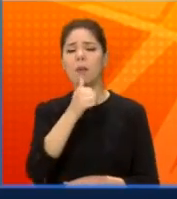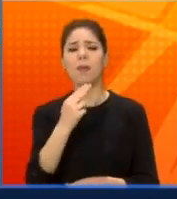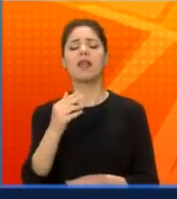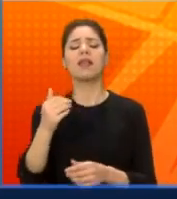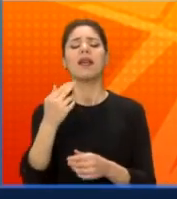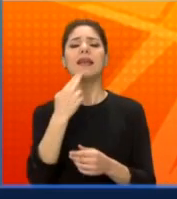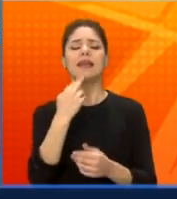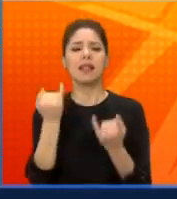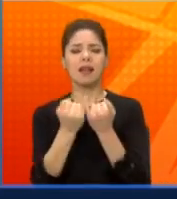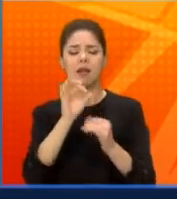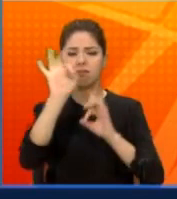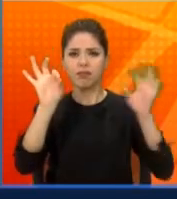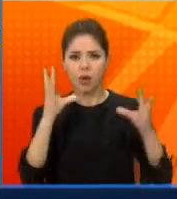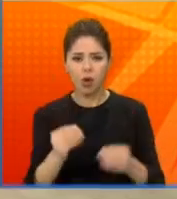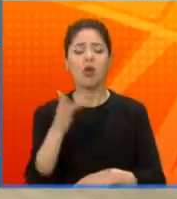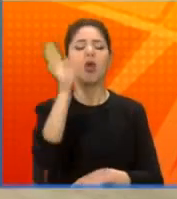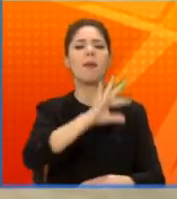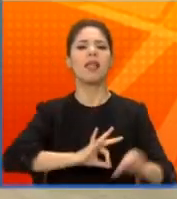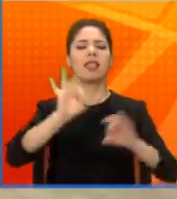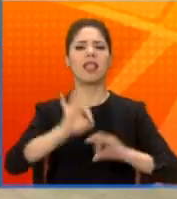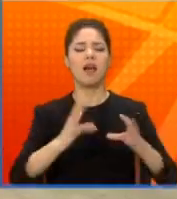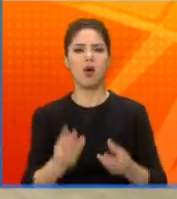de bulaştı. Hepsi tedavi altına alındı.